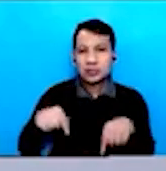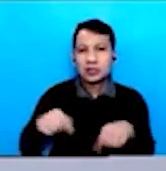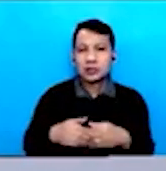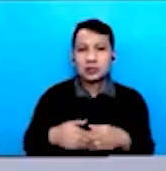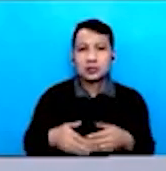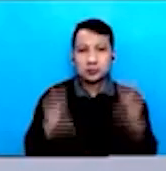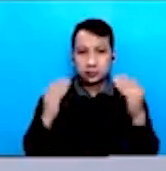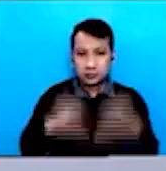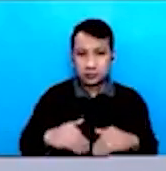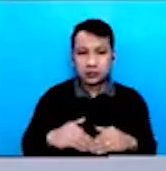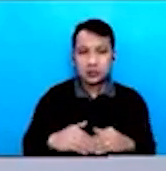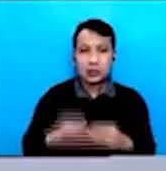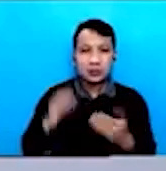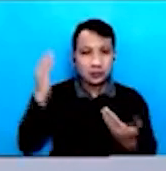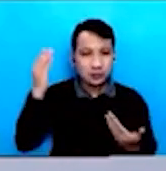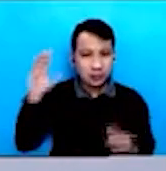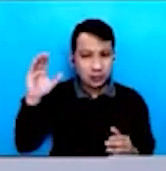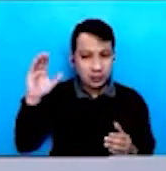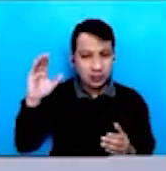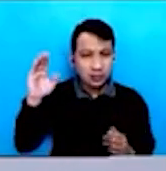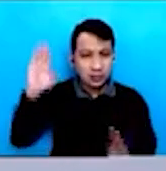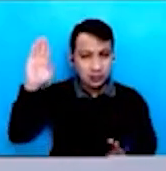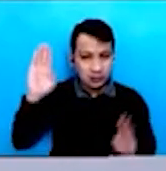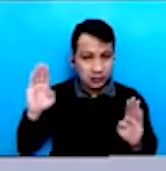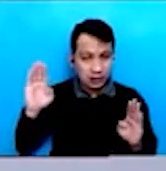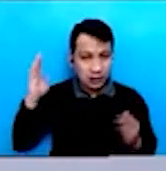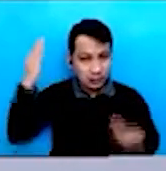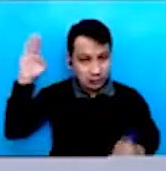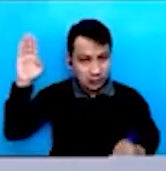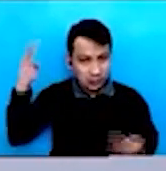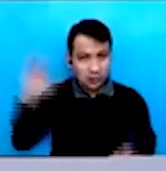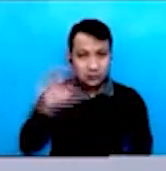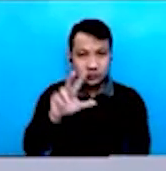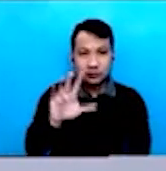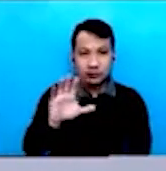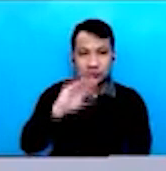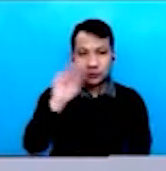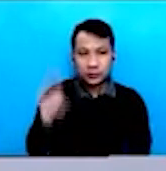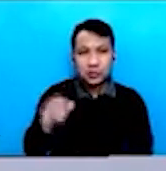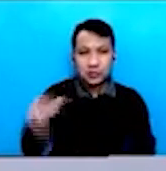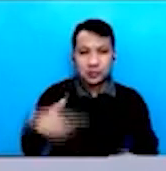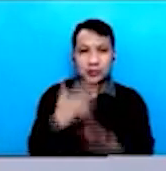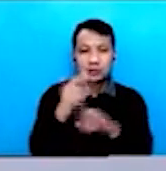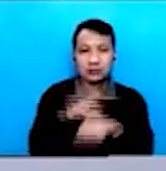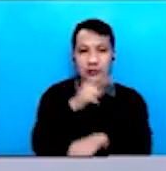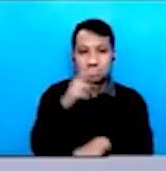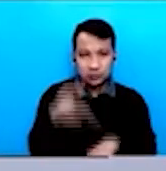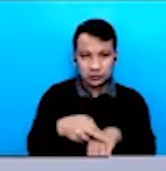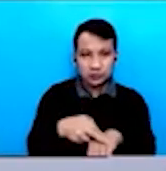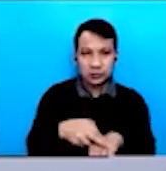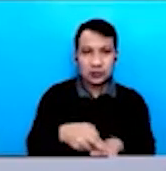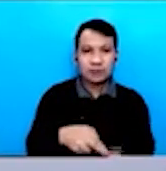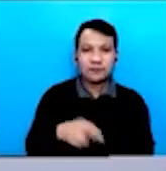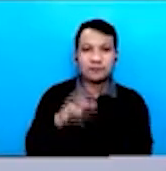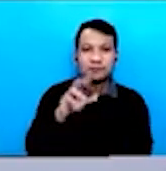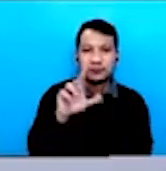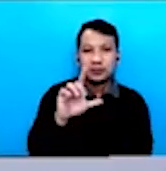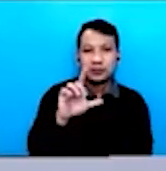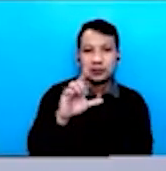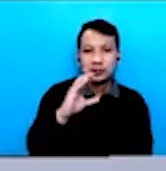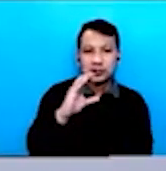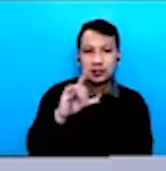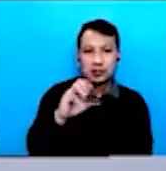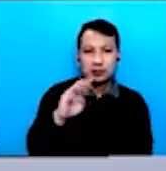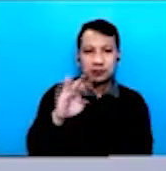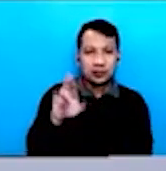ng Cordillera o yung CAR na may 35%, Davao Region at Calabarzon na may parehong higit